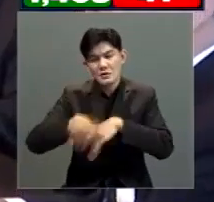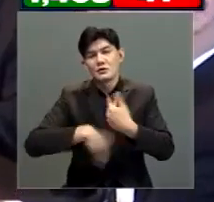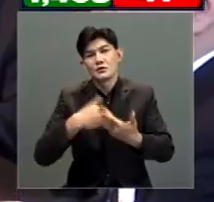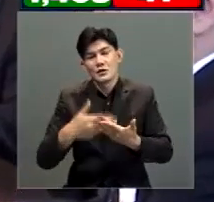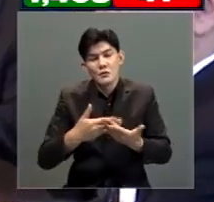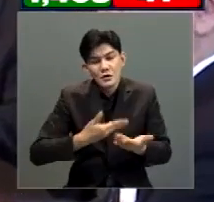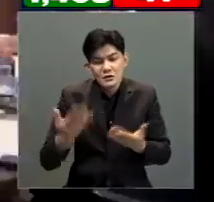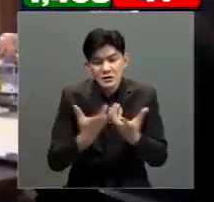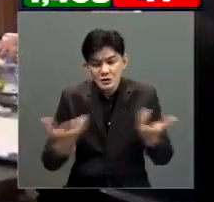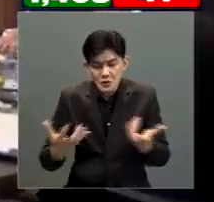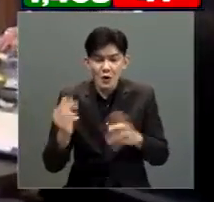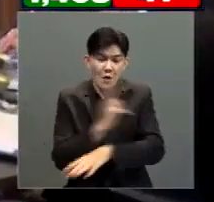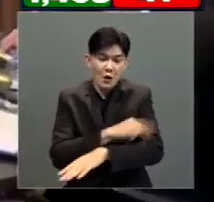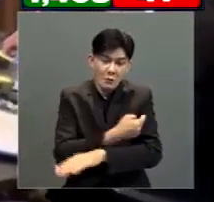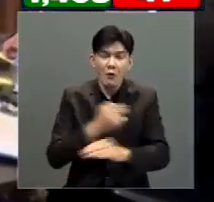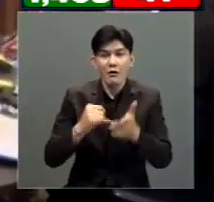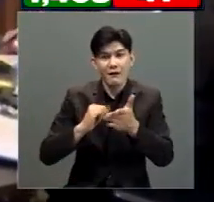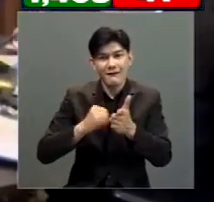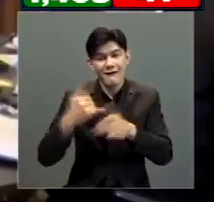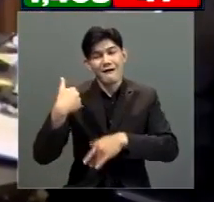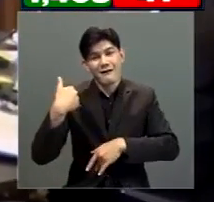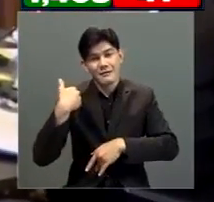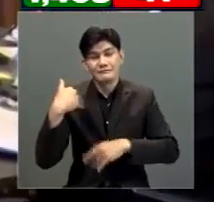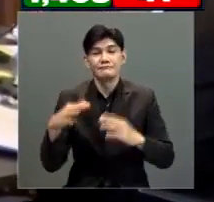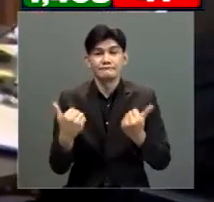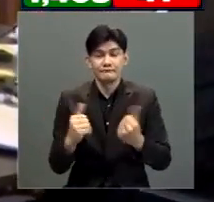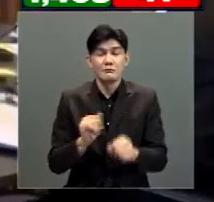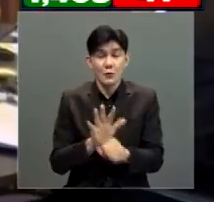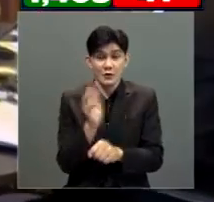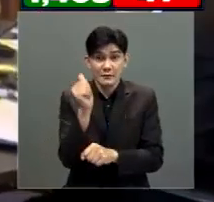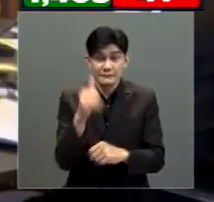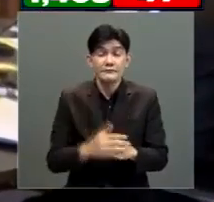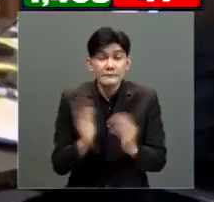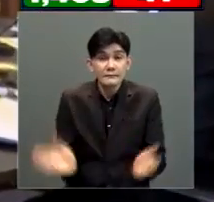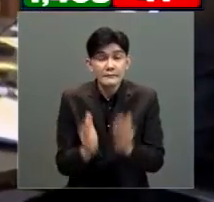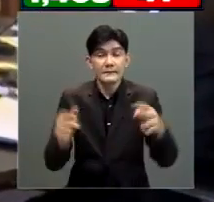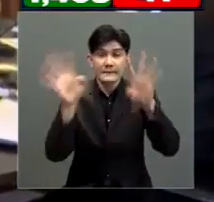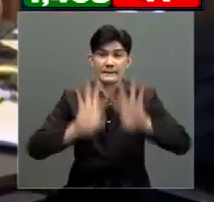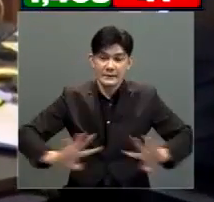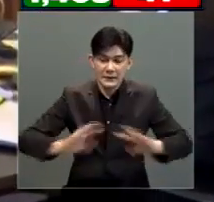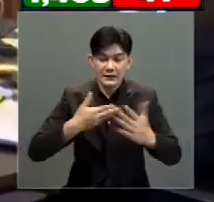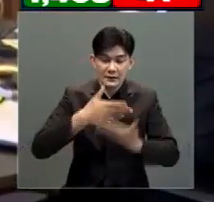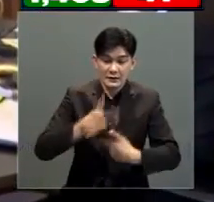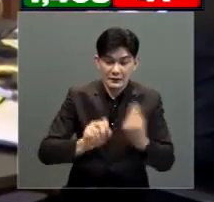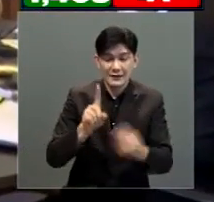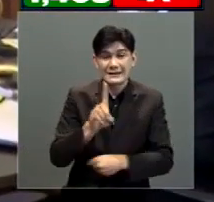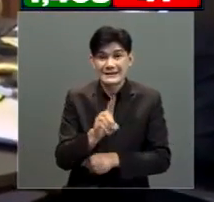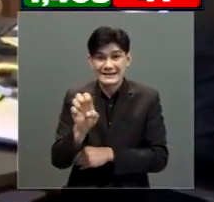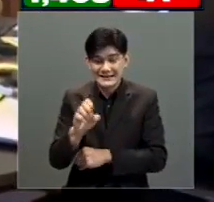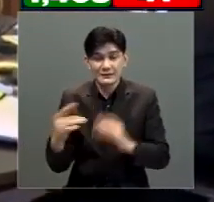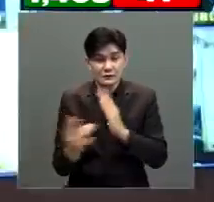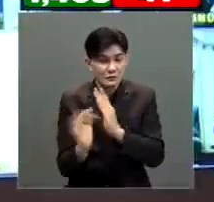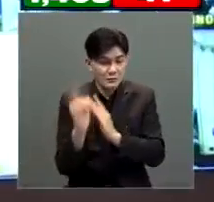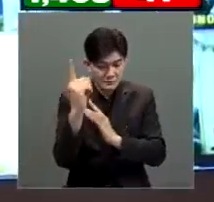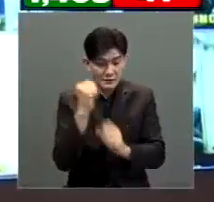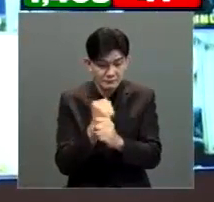าถึงอุปกรณ์ทางการแพทย์และสินค้าที่จำเป็นในช่วงวิกฤตอย่างเพียงพอสนับสนุนให้อาเซียนใช้เศรษฐกิจดิจิทัลเทคโนโลยีใ